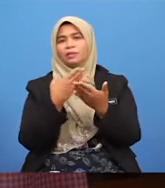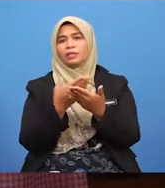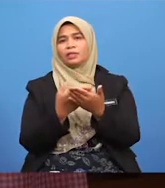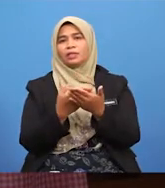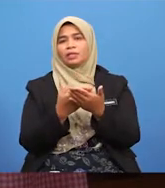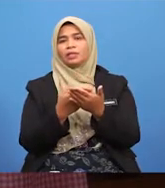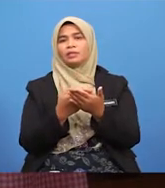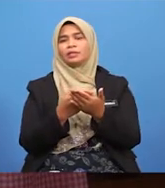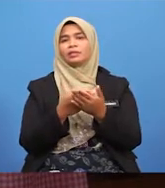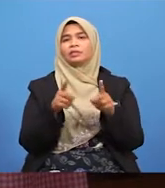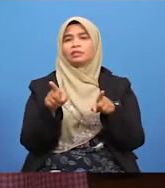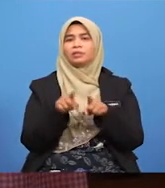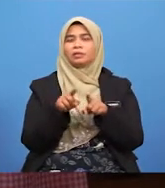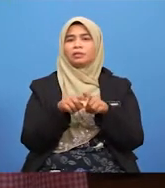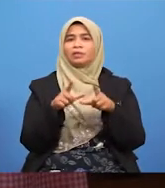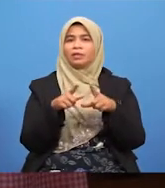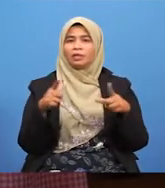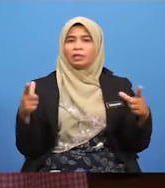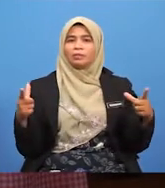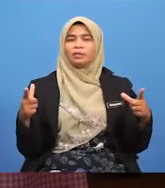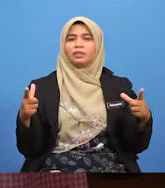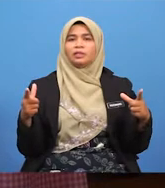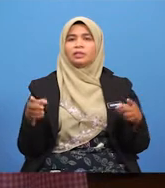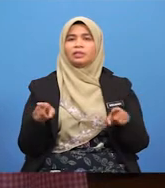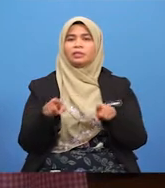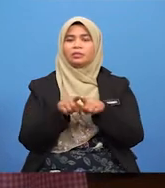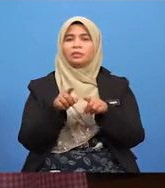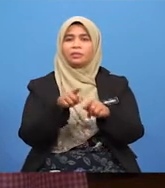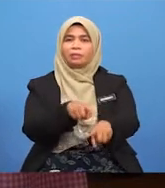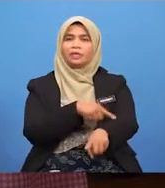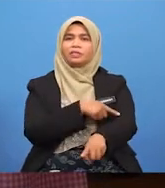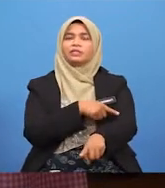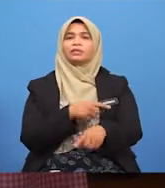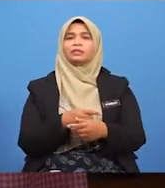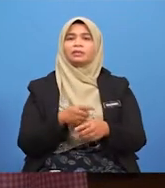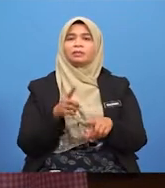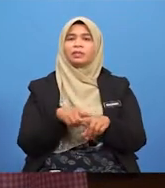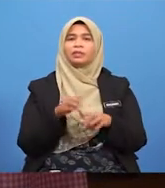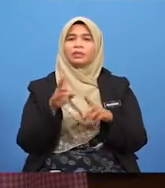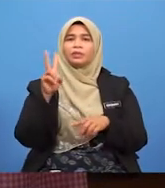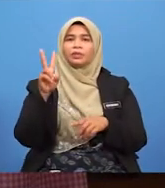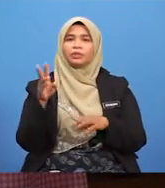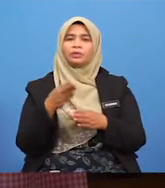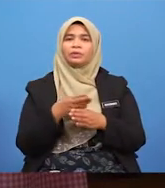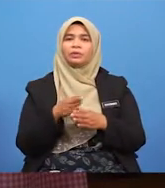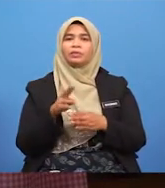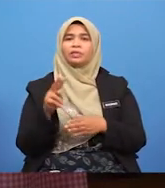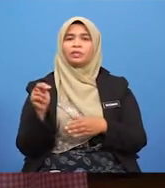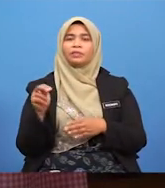belah klepek sama lebah sama panjang pada kedua bahagian